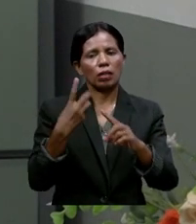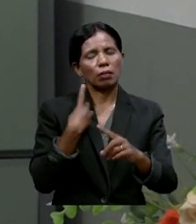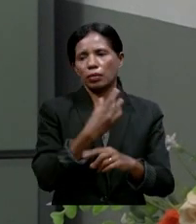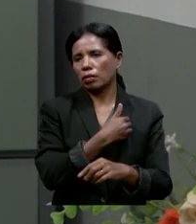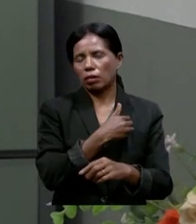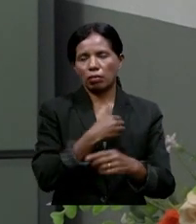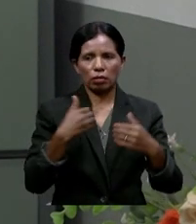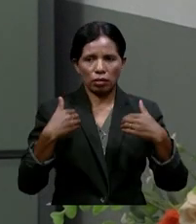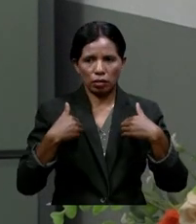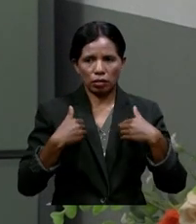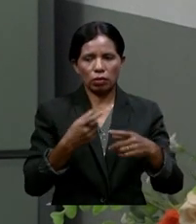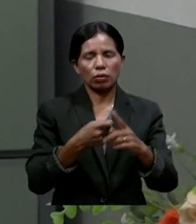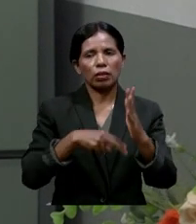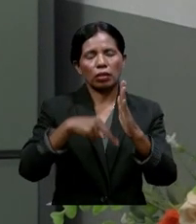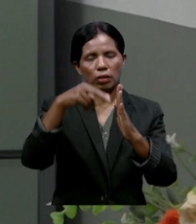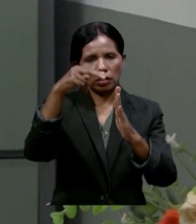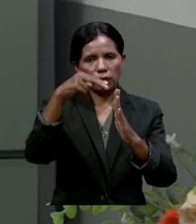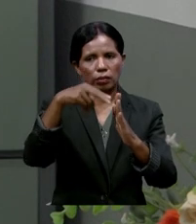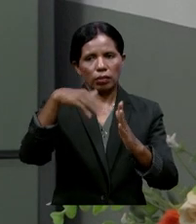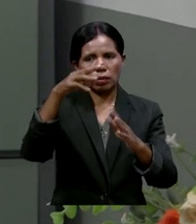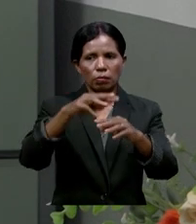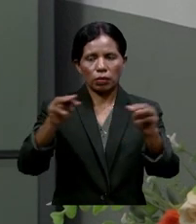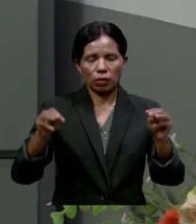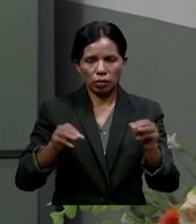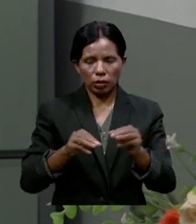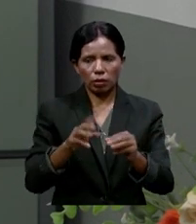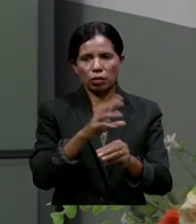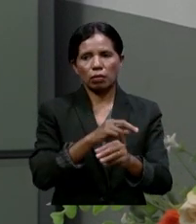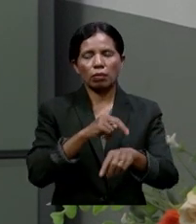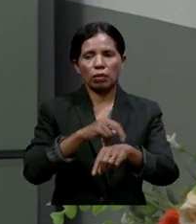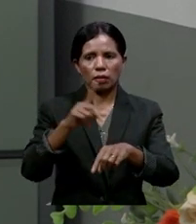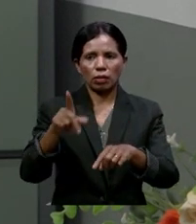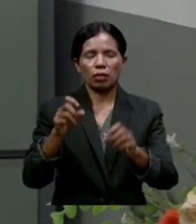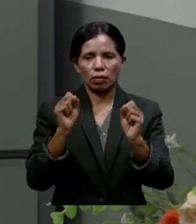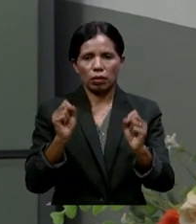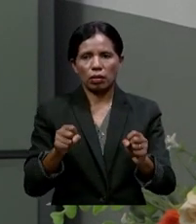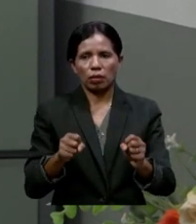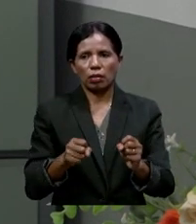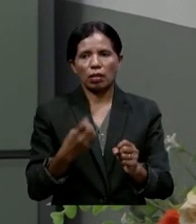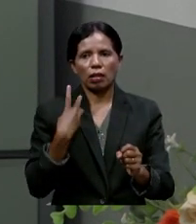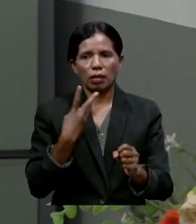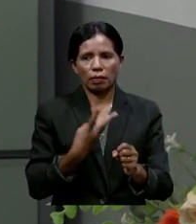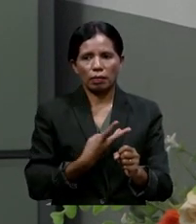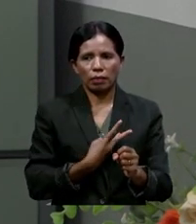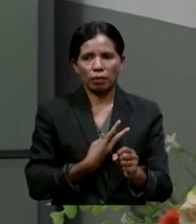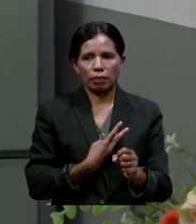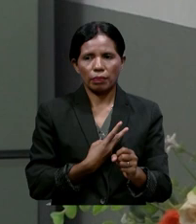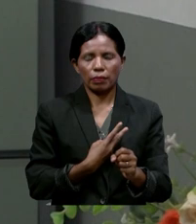tamba ne husini pel munisipalian ho nasionalian atu bele saida amis how to